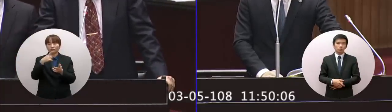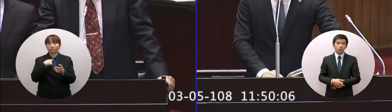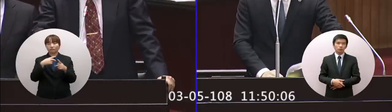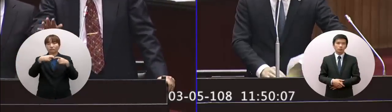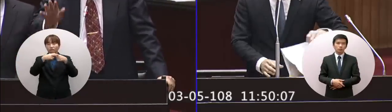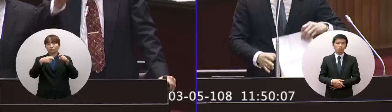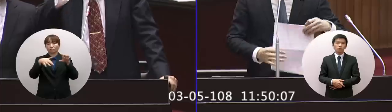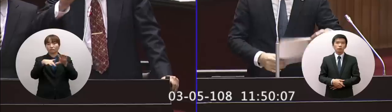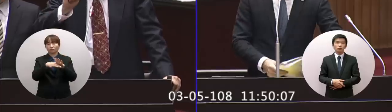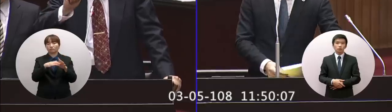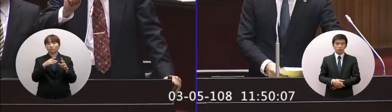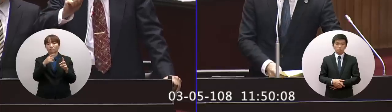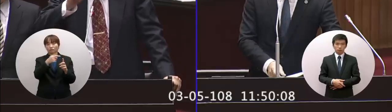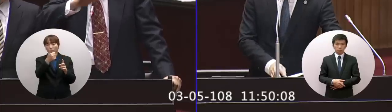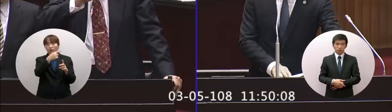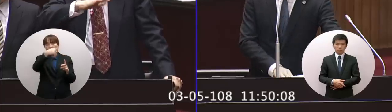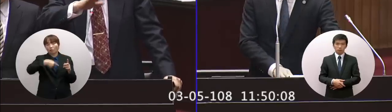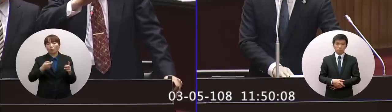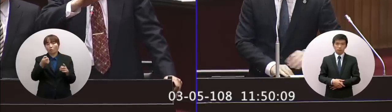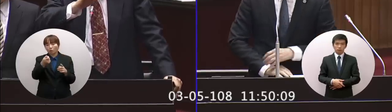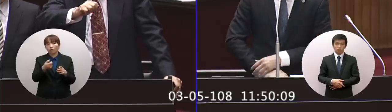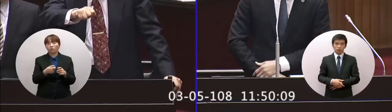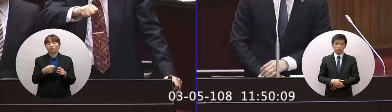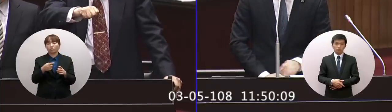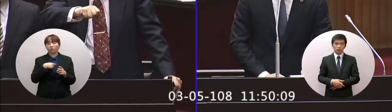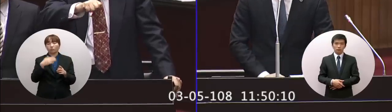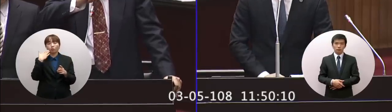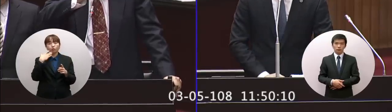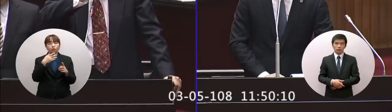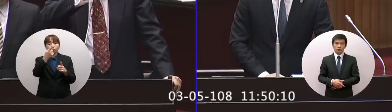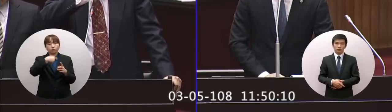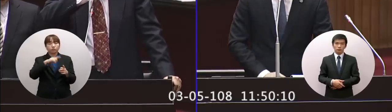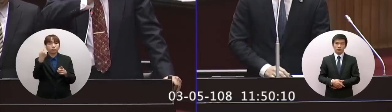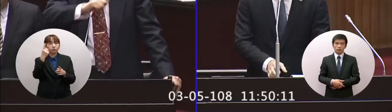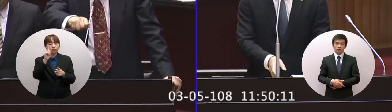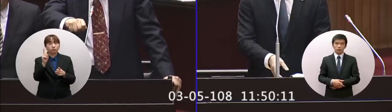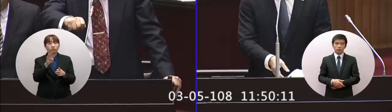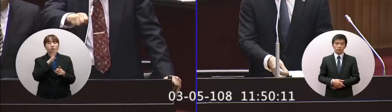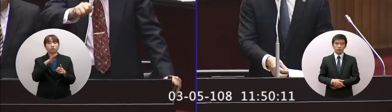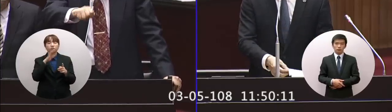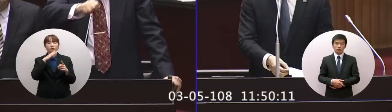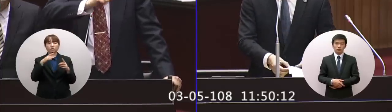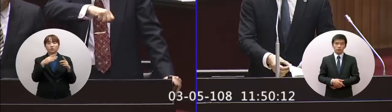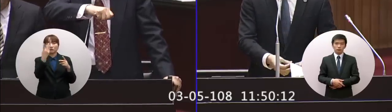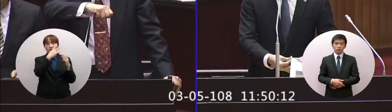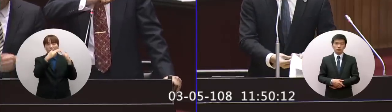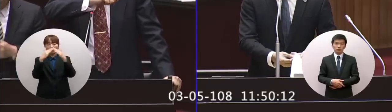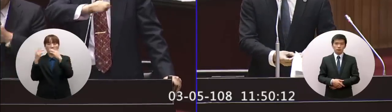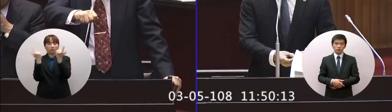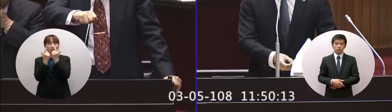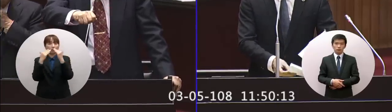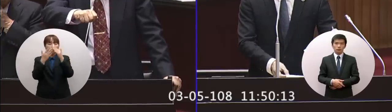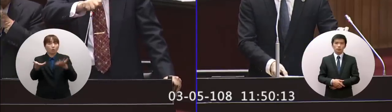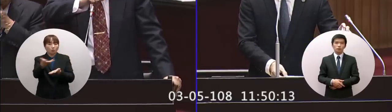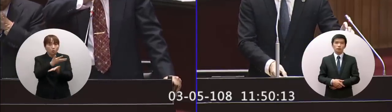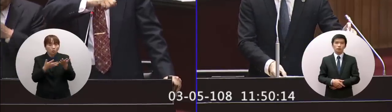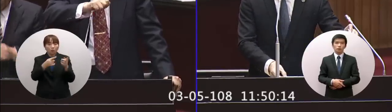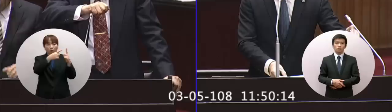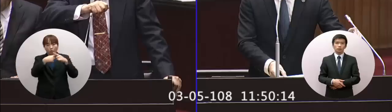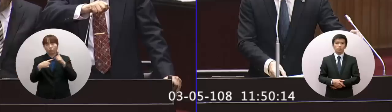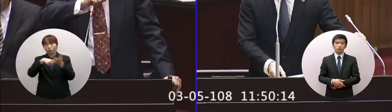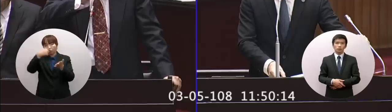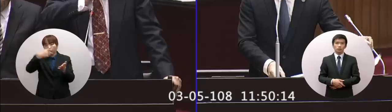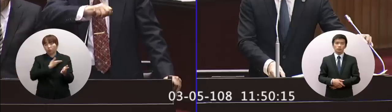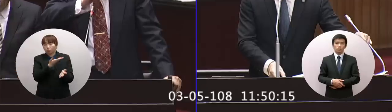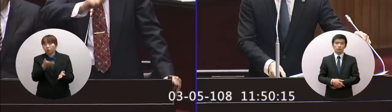辉你就较喊伊来，委会。许可以来，就是迄个乡城的交流，甲台北市的这个乡城交流，我